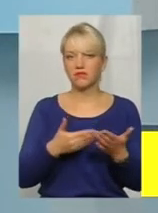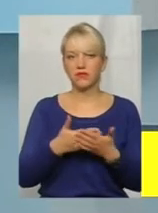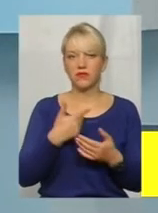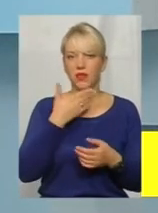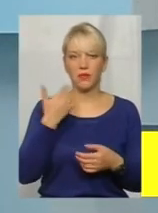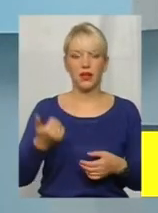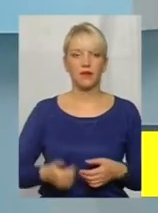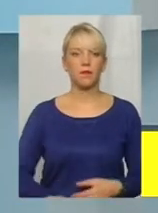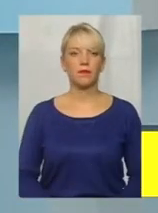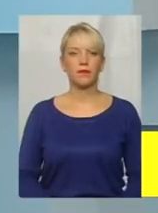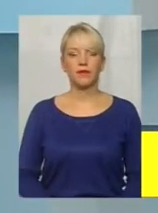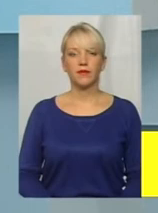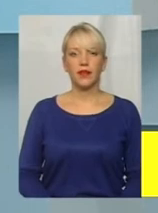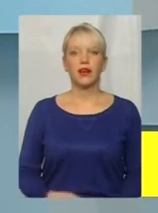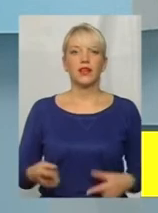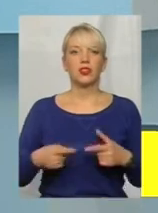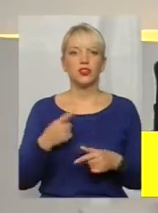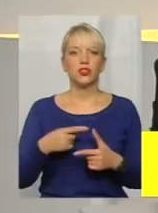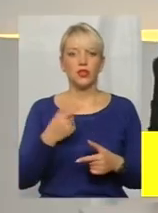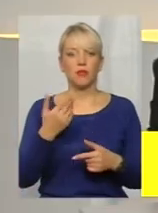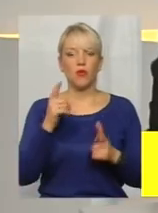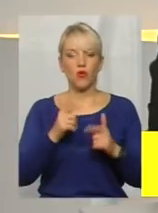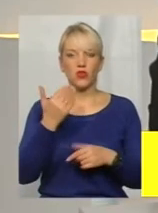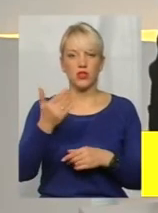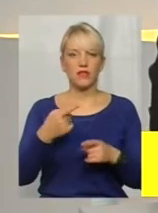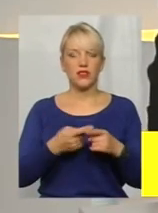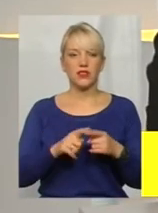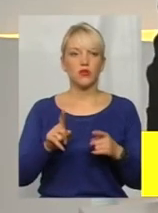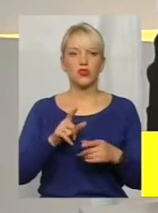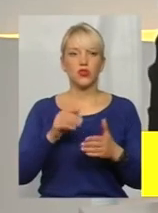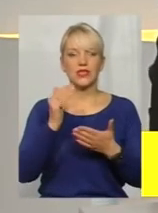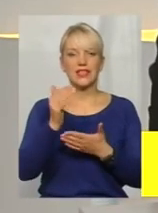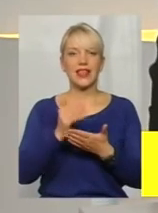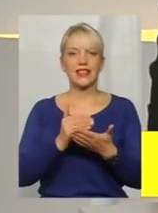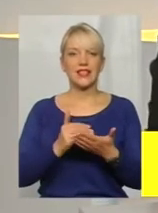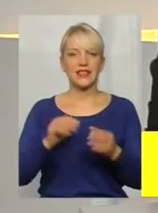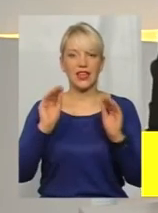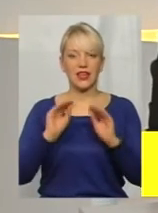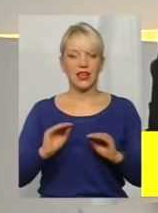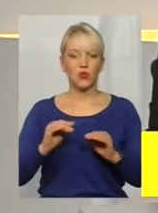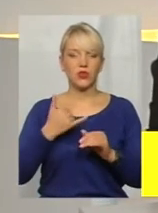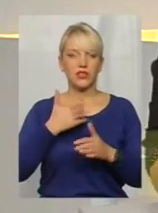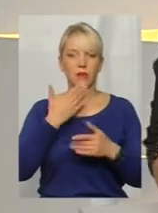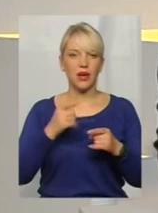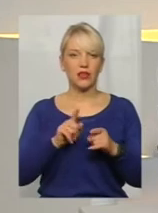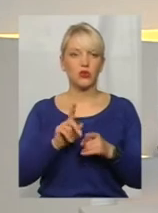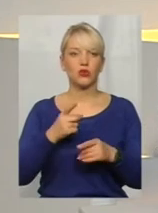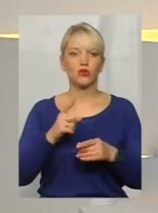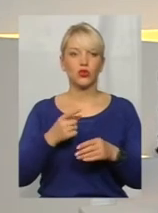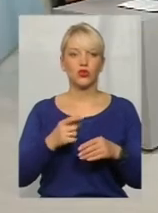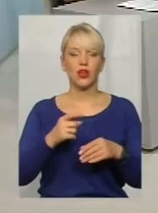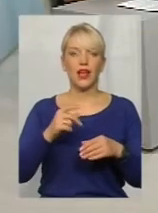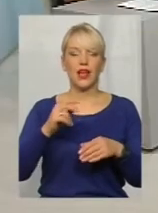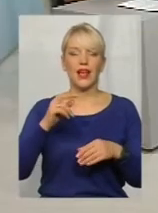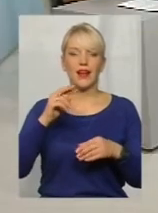А чи погоджуєтесь ви з тим, що статистики немає як такої, через те, що саме назвати лікарську